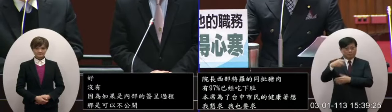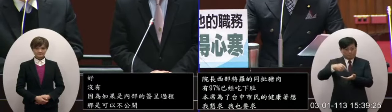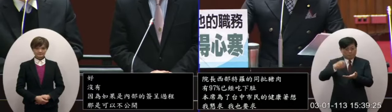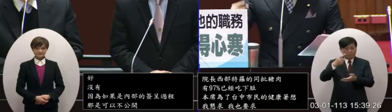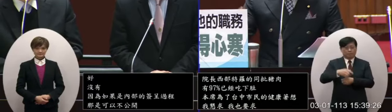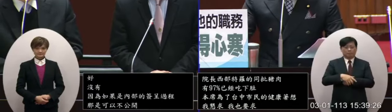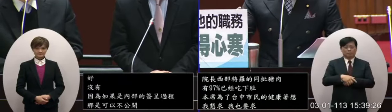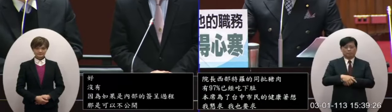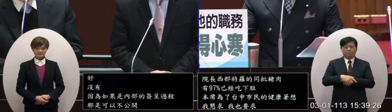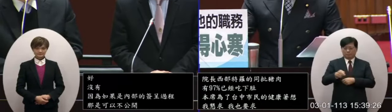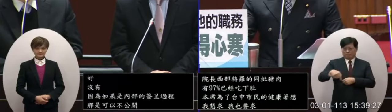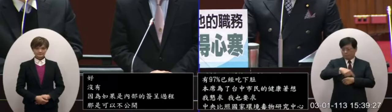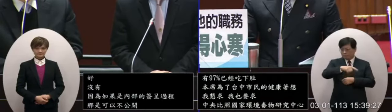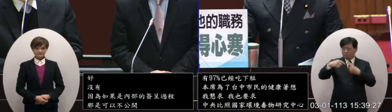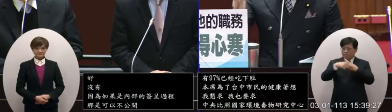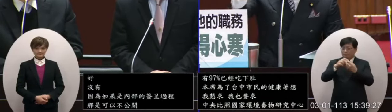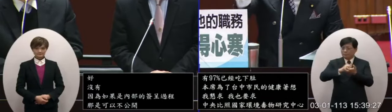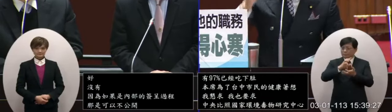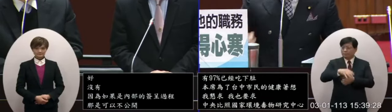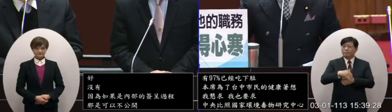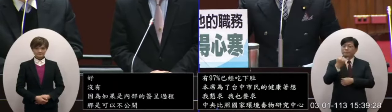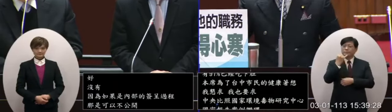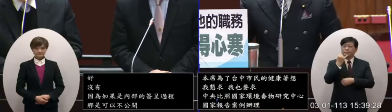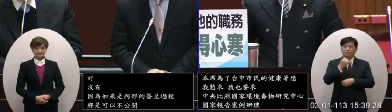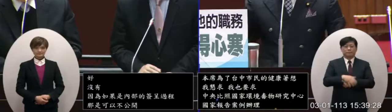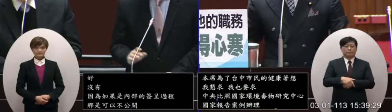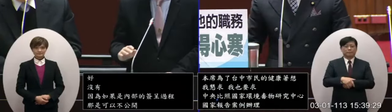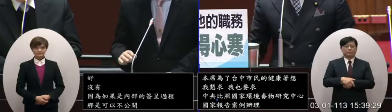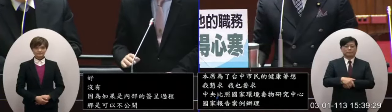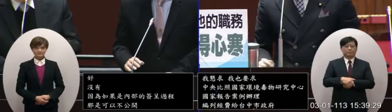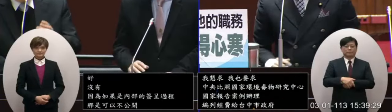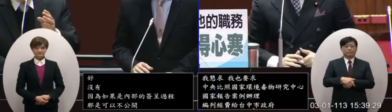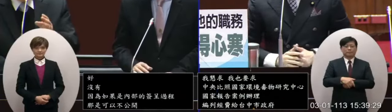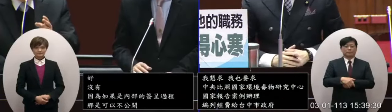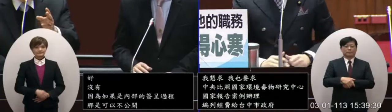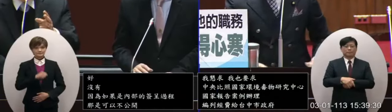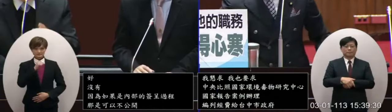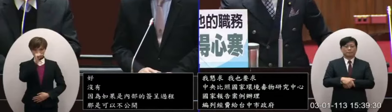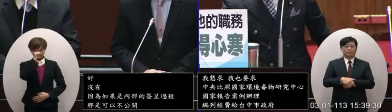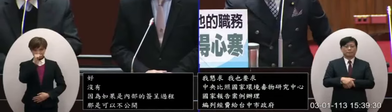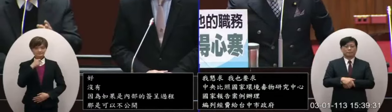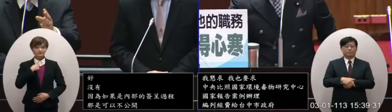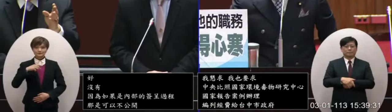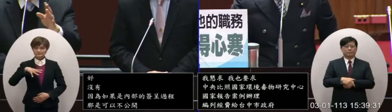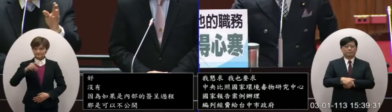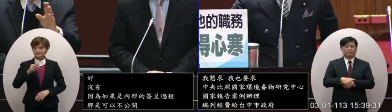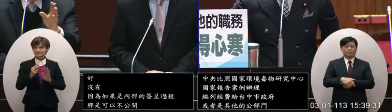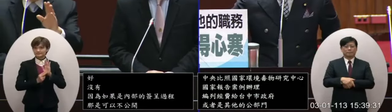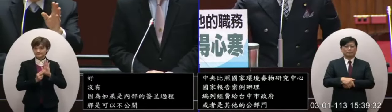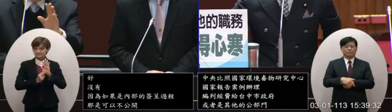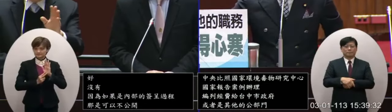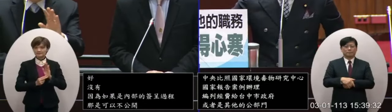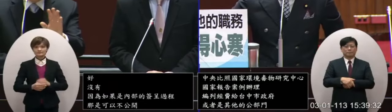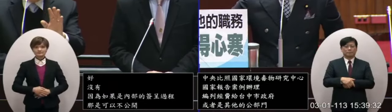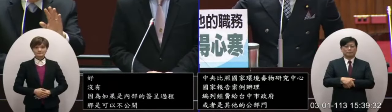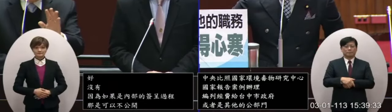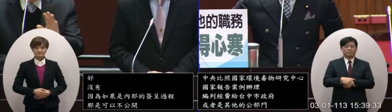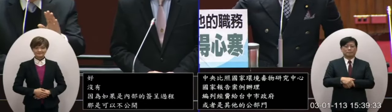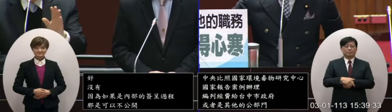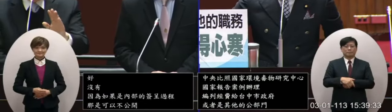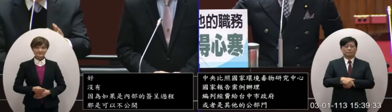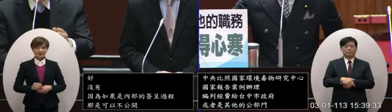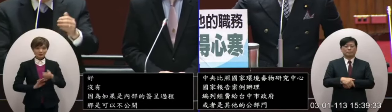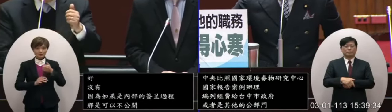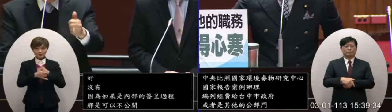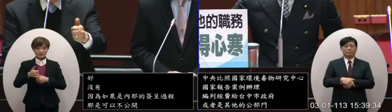次执行相关的研究报告，可以吗？ 好，首先我要讲一下，你们三个委